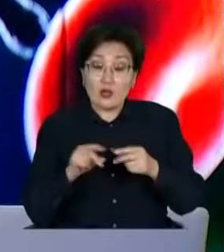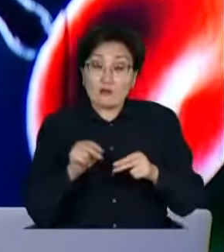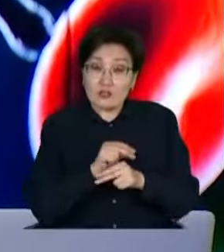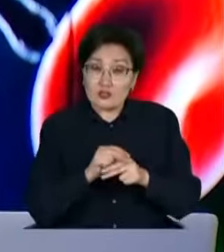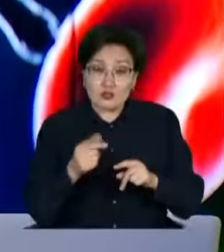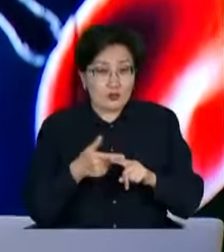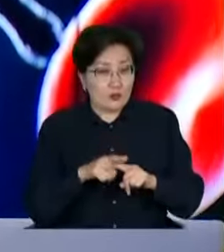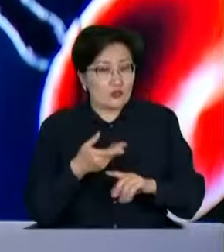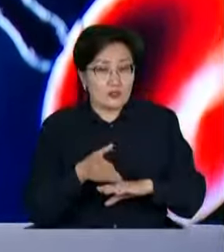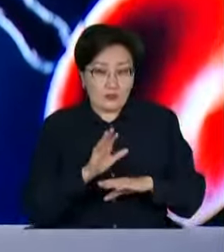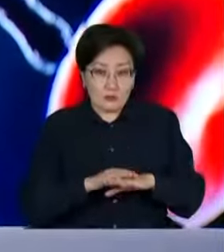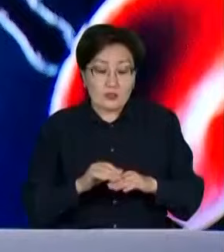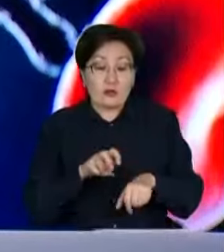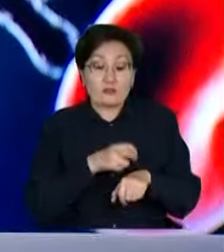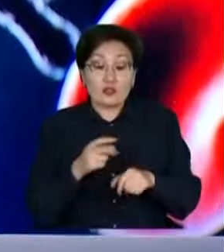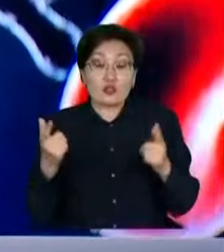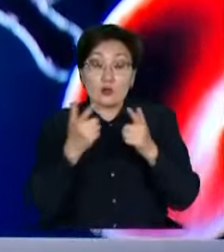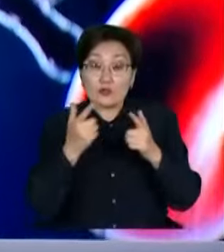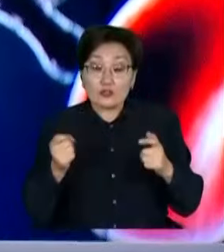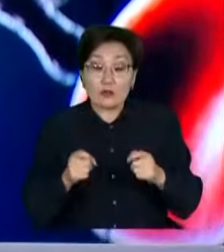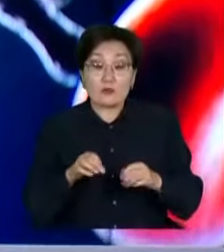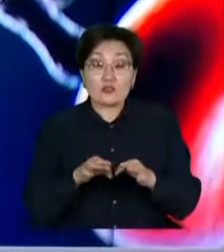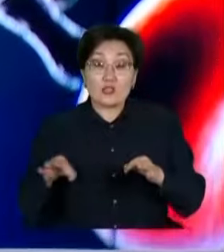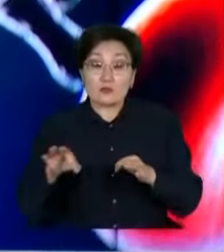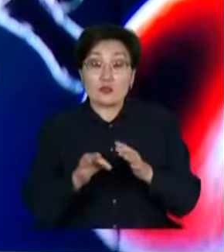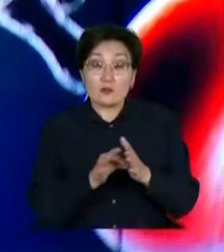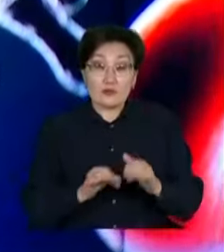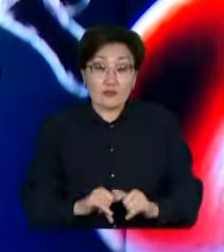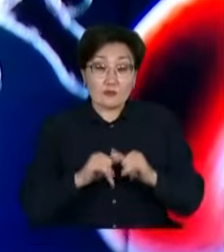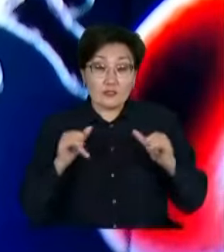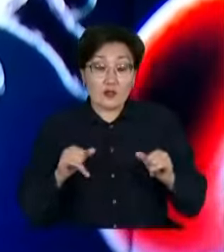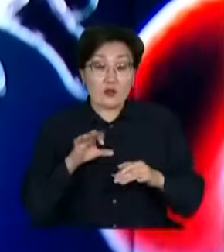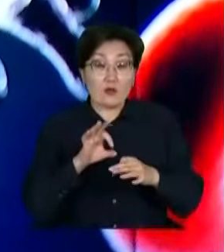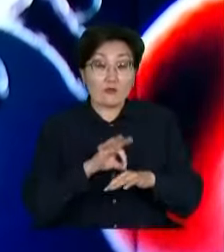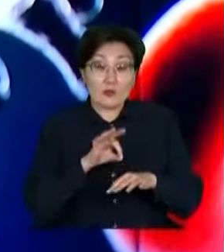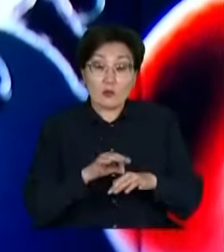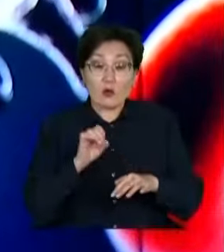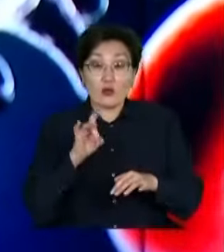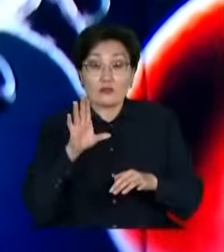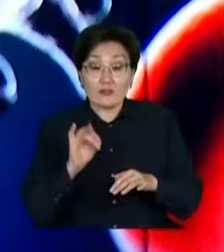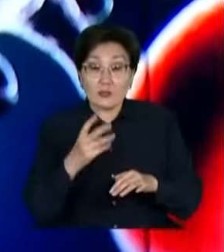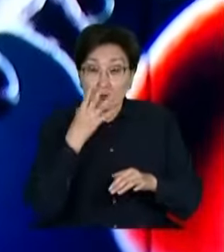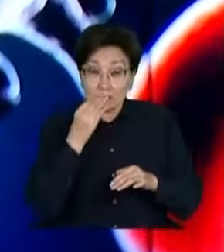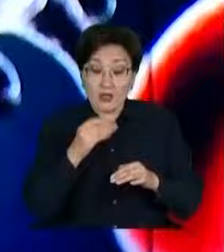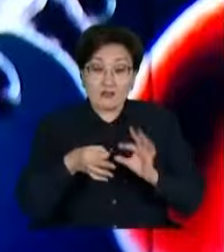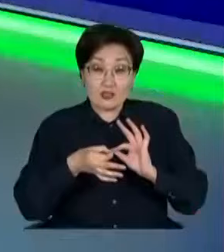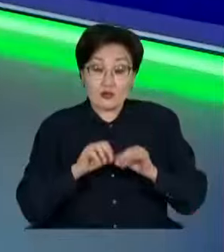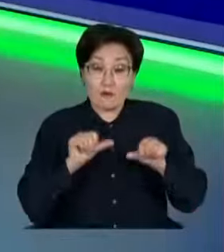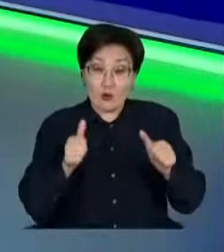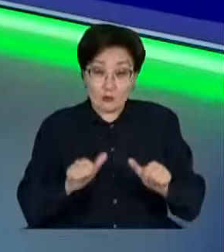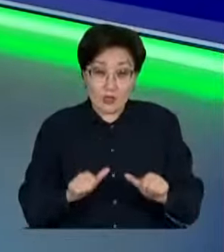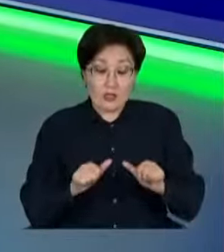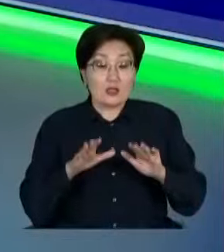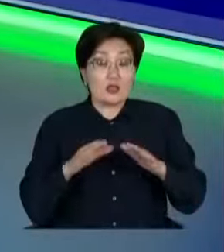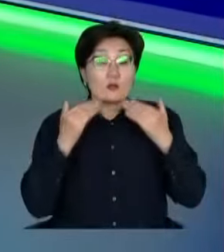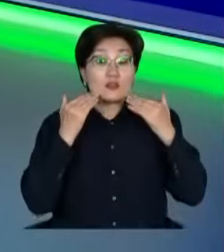него непросто. Врачи же заявляют, что в регионе резко возросла заболеваемость ОРВИ и гриппов в осложненной форме.